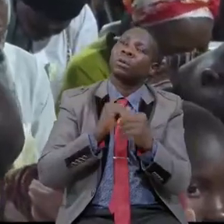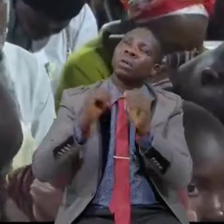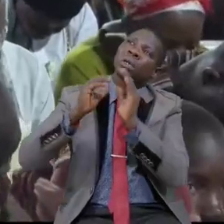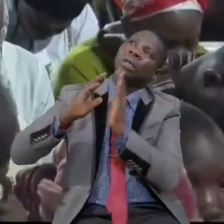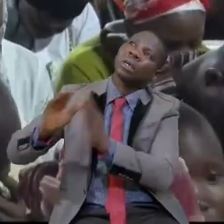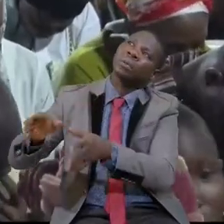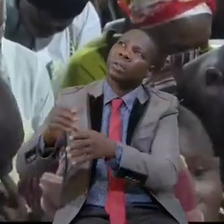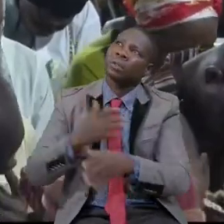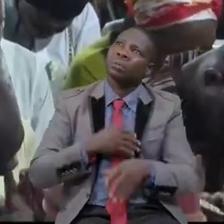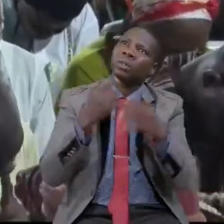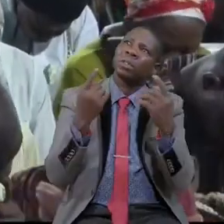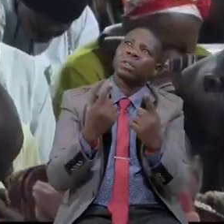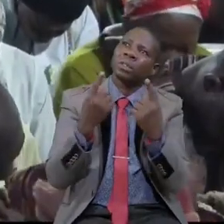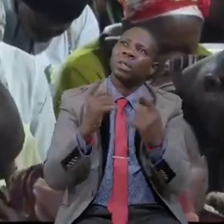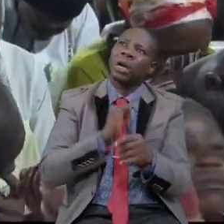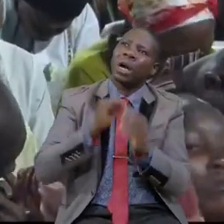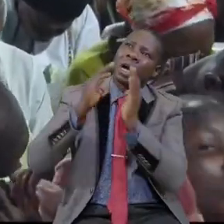péchés.